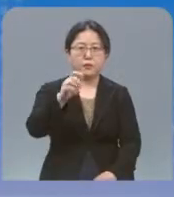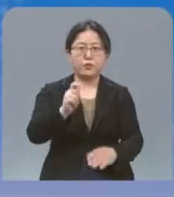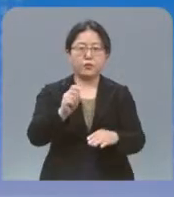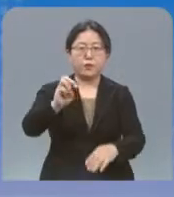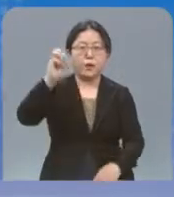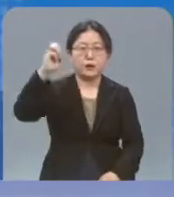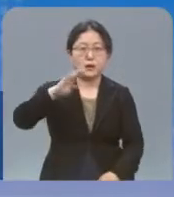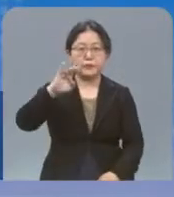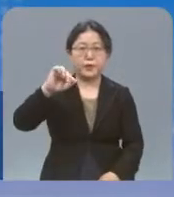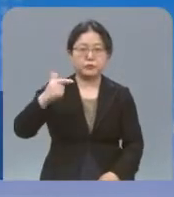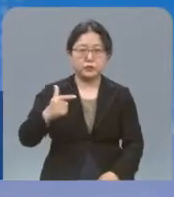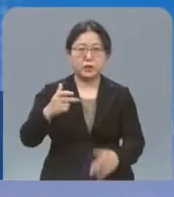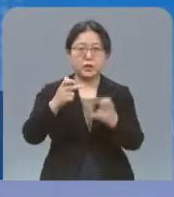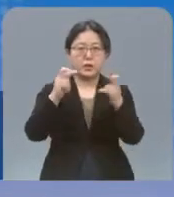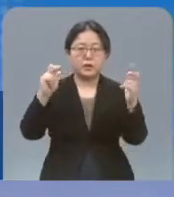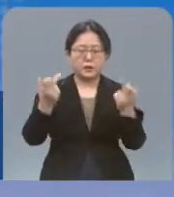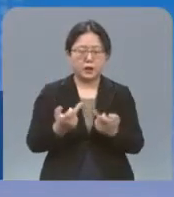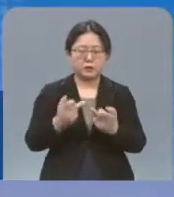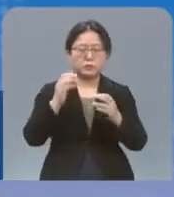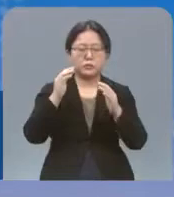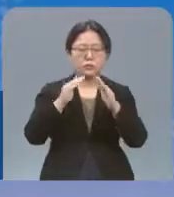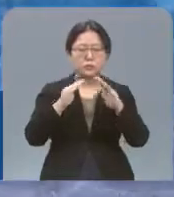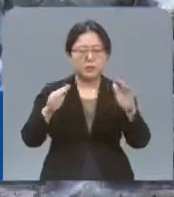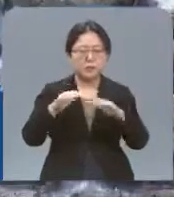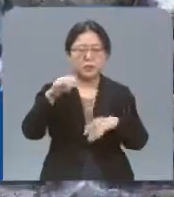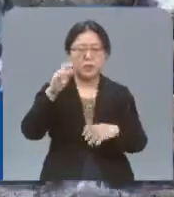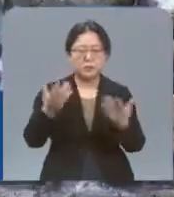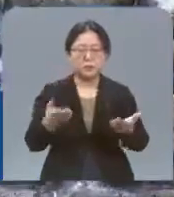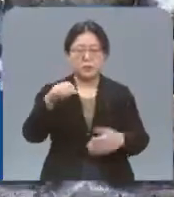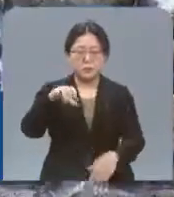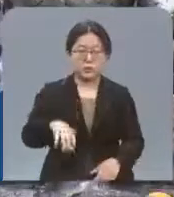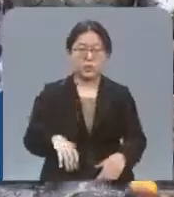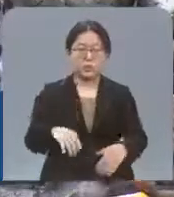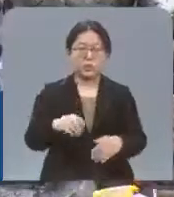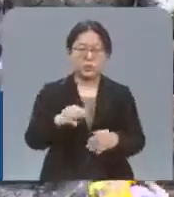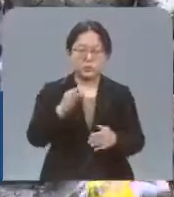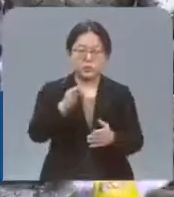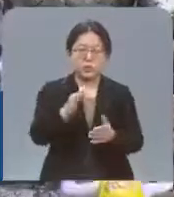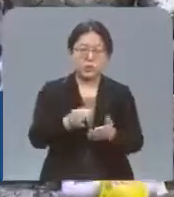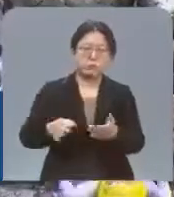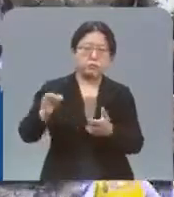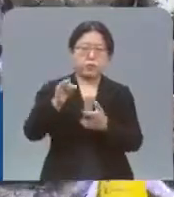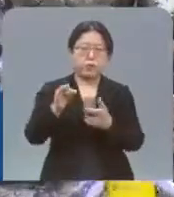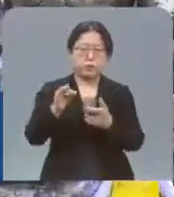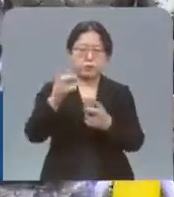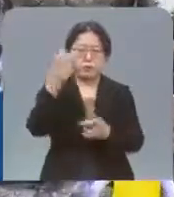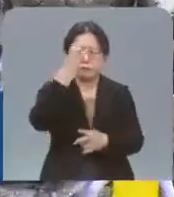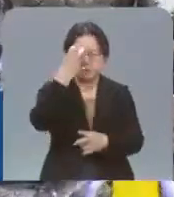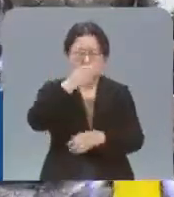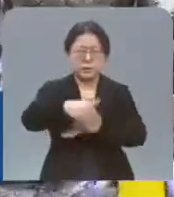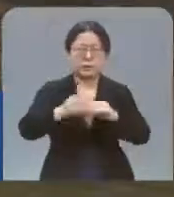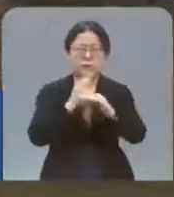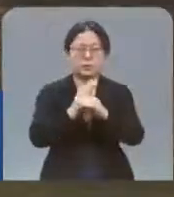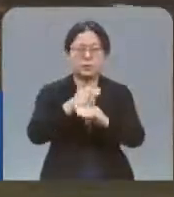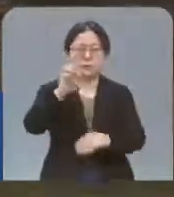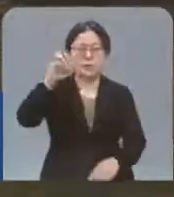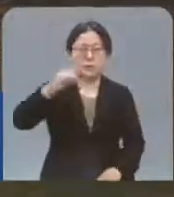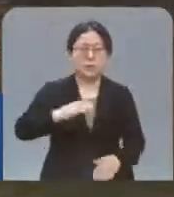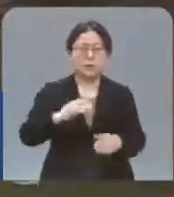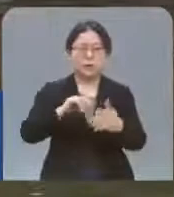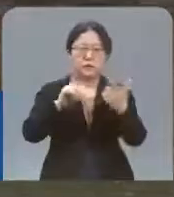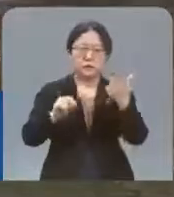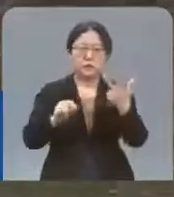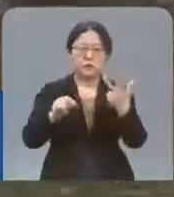광양시는 백운산 계곡과 캠핑장 등 피서지를 대상으로 바가지 요금 집중 점검에 나섭니다. 광양시는 다음